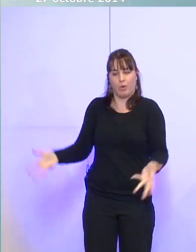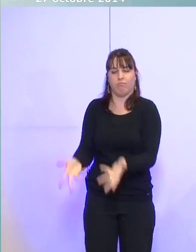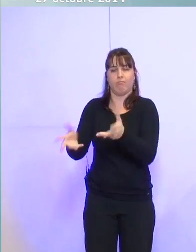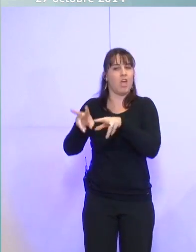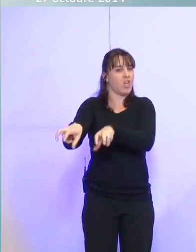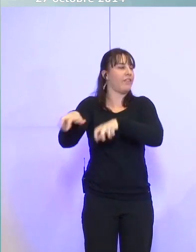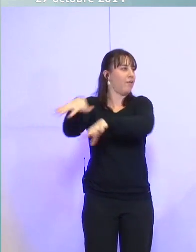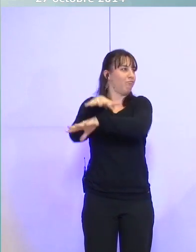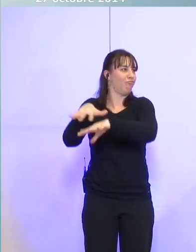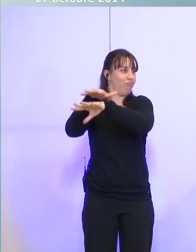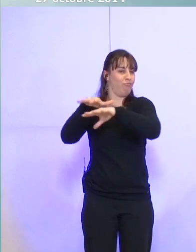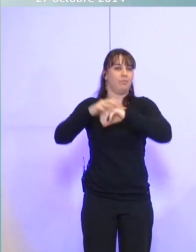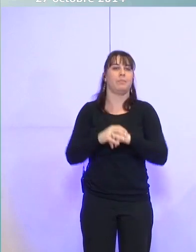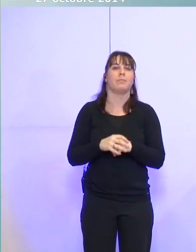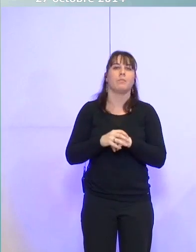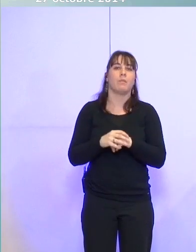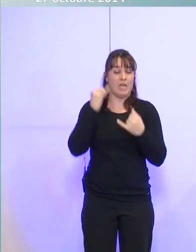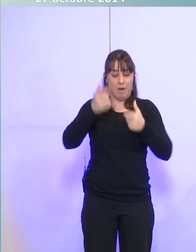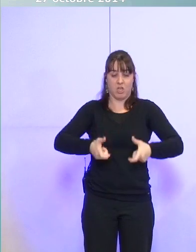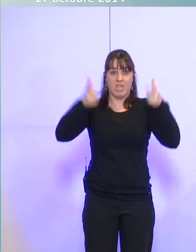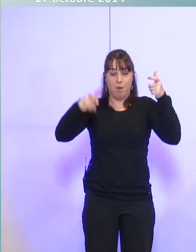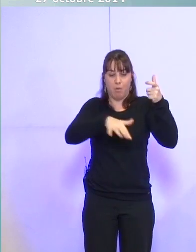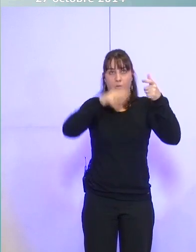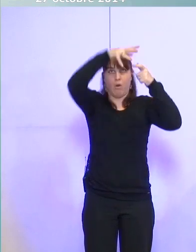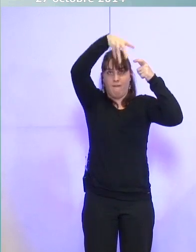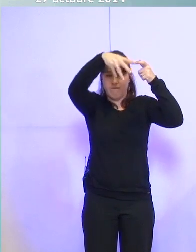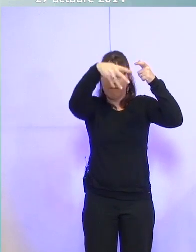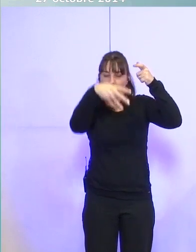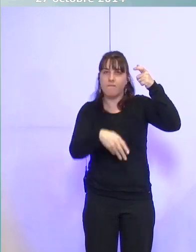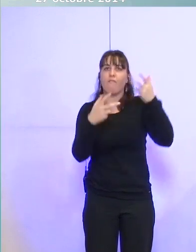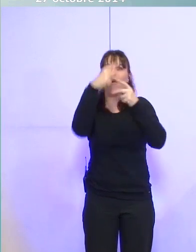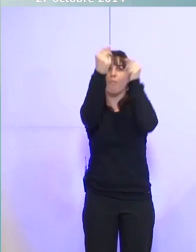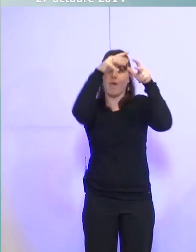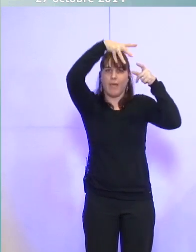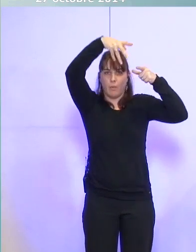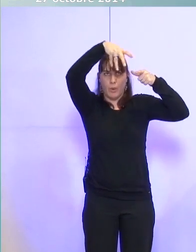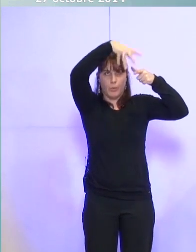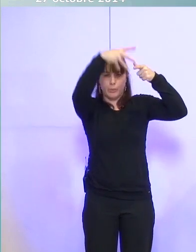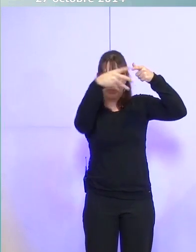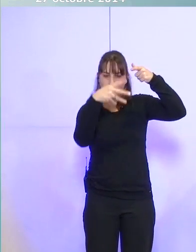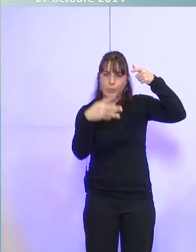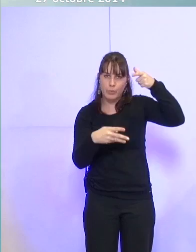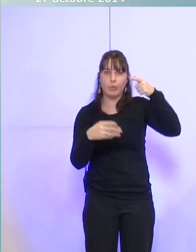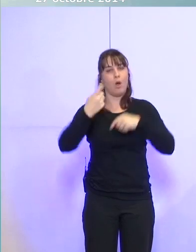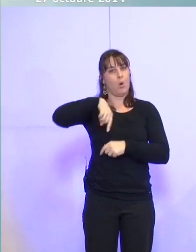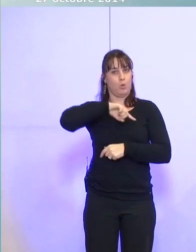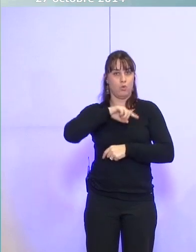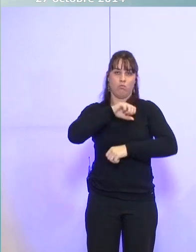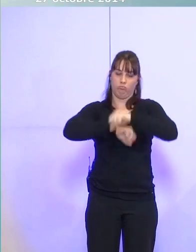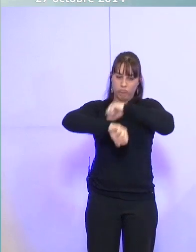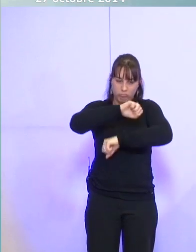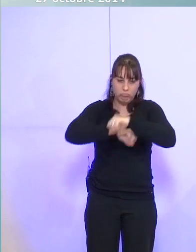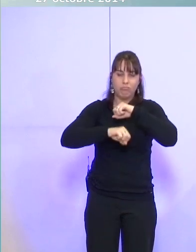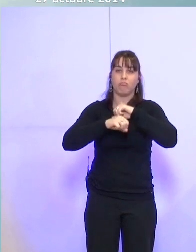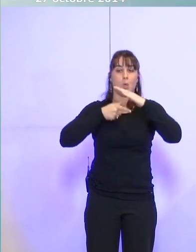le cas d'une création de fosses en pied d'immeuble, le long des façades, pour végétaliser les bâtiments, nous proposons de prendre en charge, par